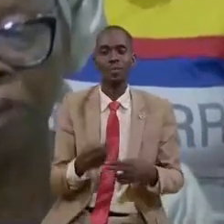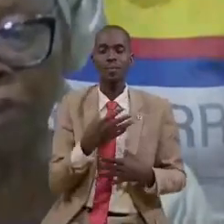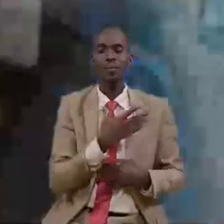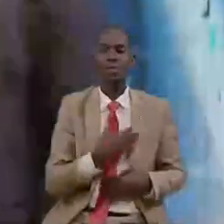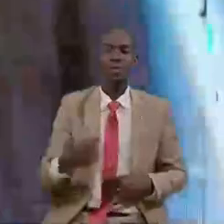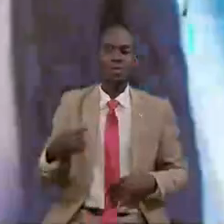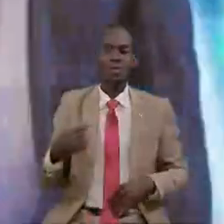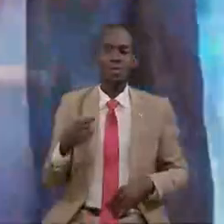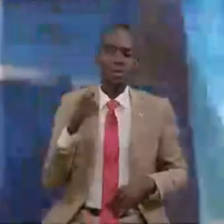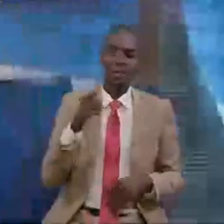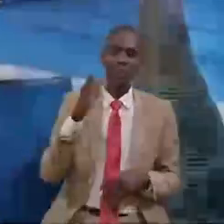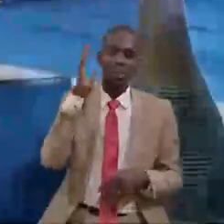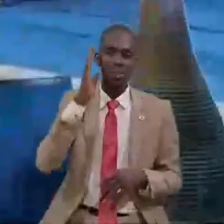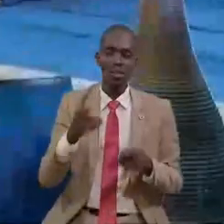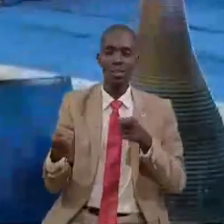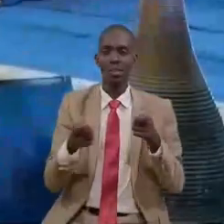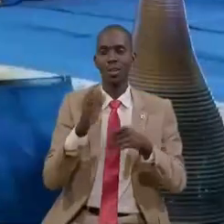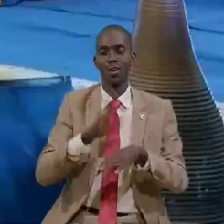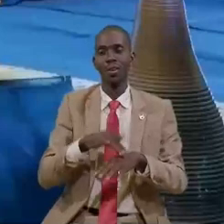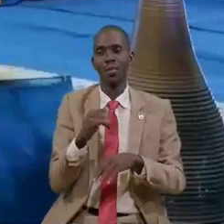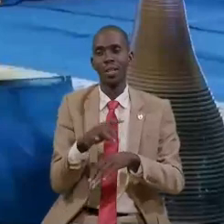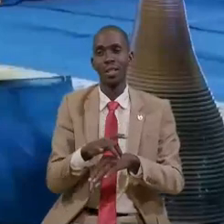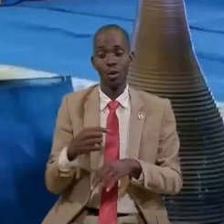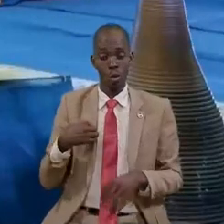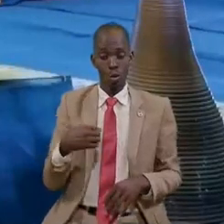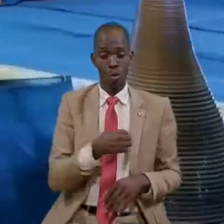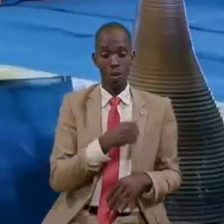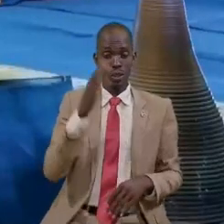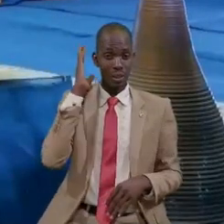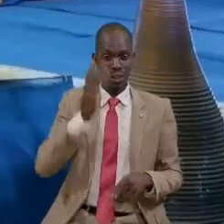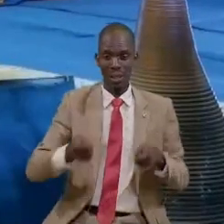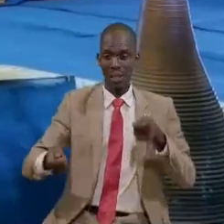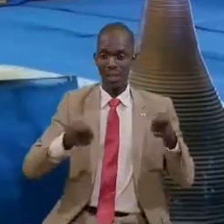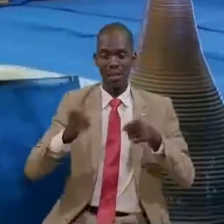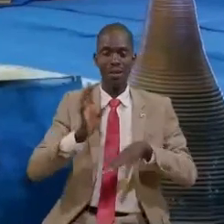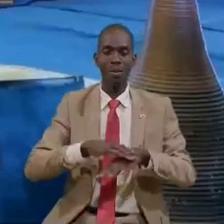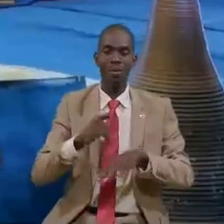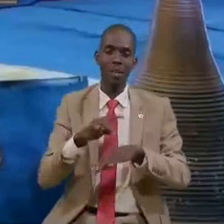Et nous régnerons sur la terre. Nous régnerons sur la terre.